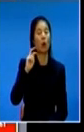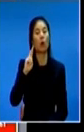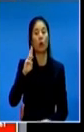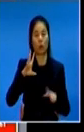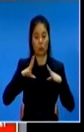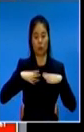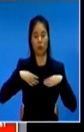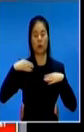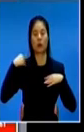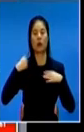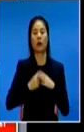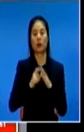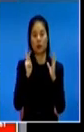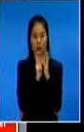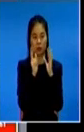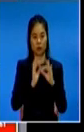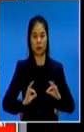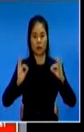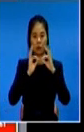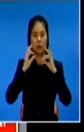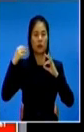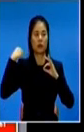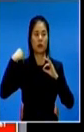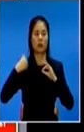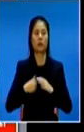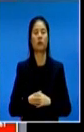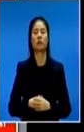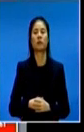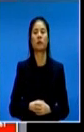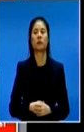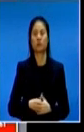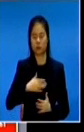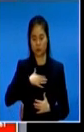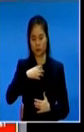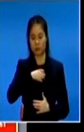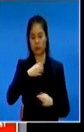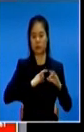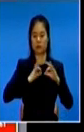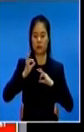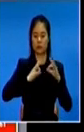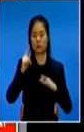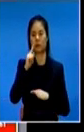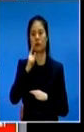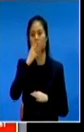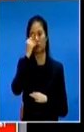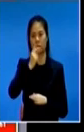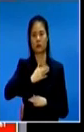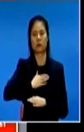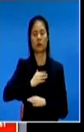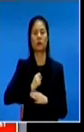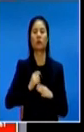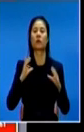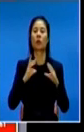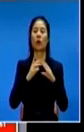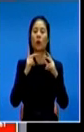นี่ก็คือหลักเกณฑ์นะครับตรงนี้นะครับผมก็จะอธิบายว่าทำไมผมถึงคณะทำ